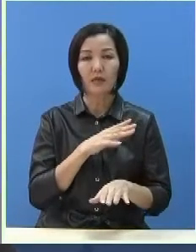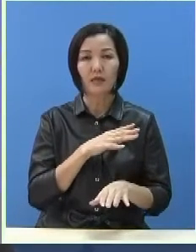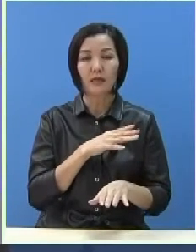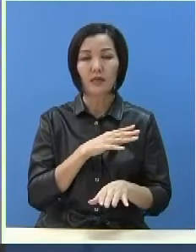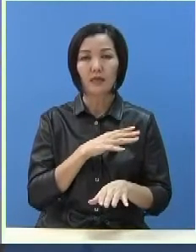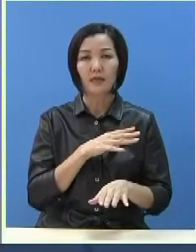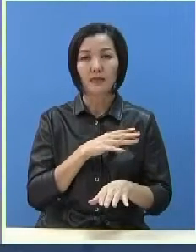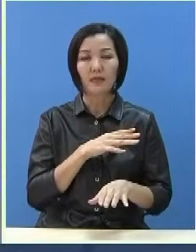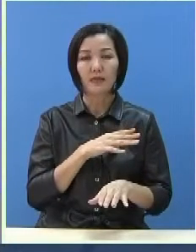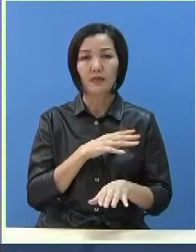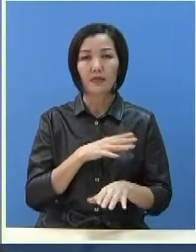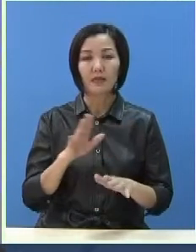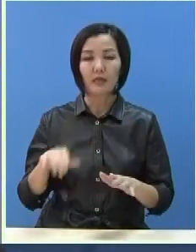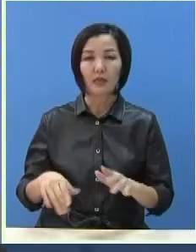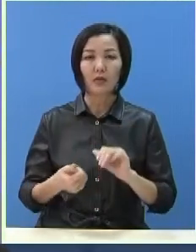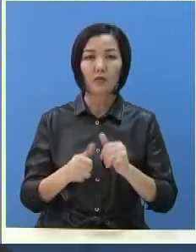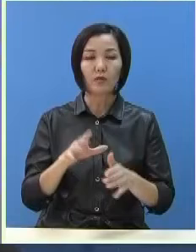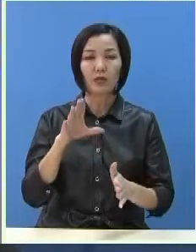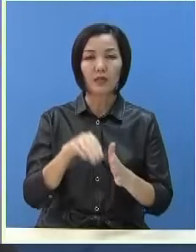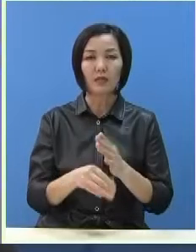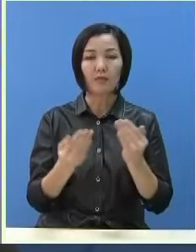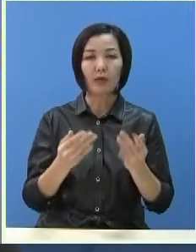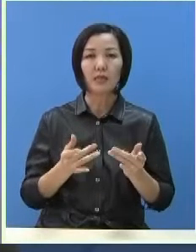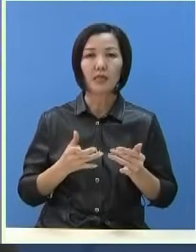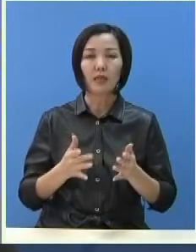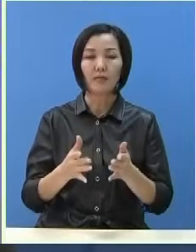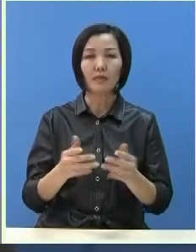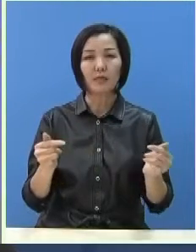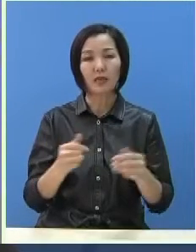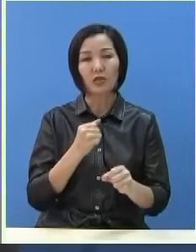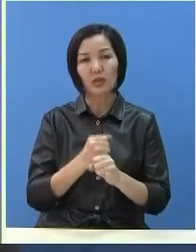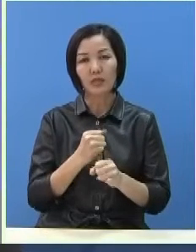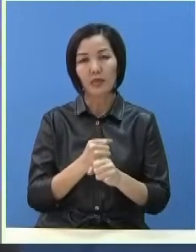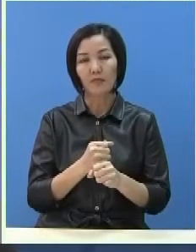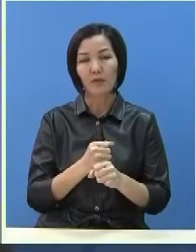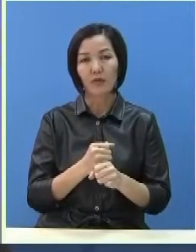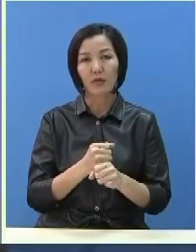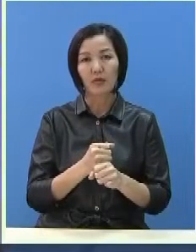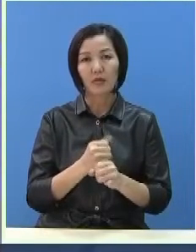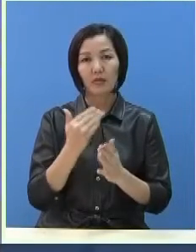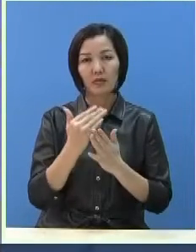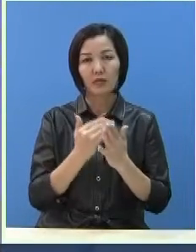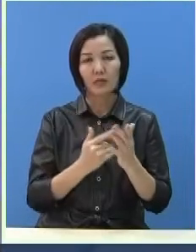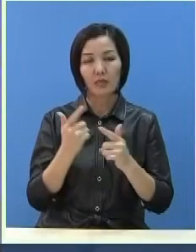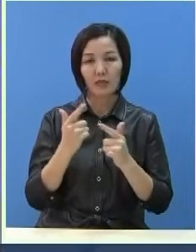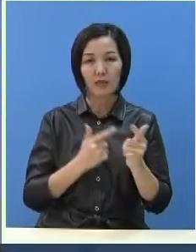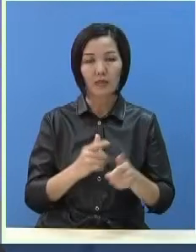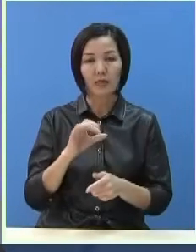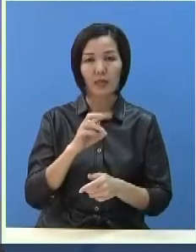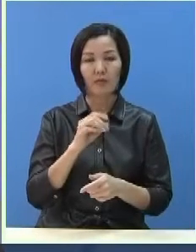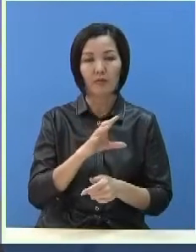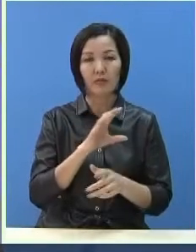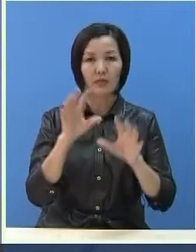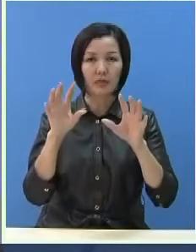регес қаланып, кейіннен өзгеріске енгізіліп, қазіргі заманның талабына сай жасалып жатыр ғой. Енді жаңағы елбасы туралы